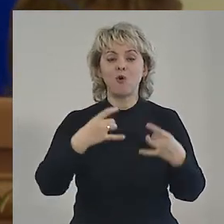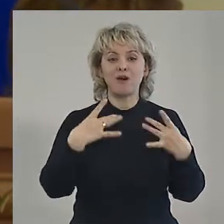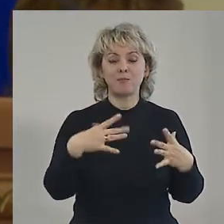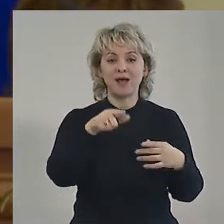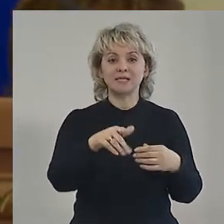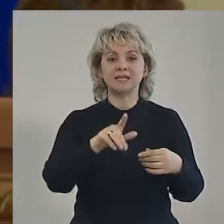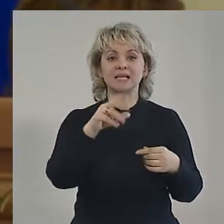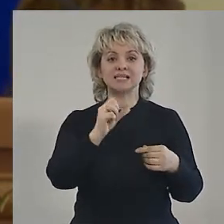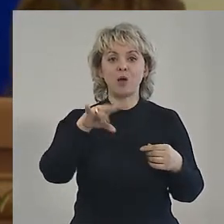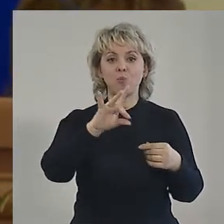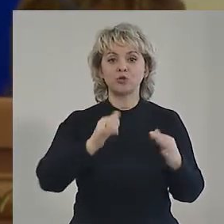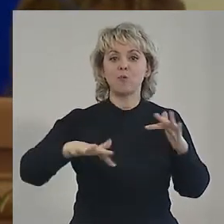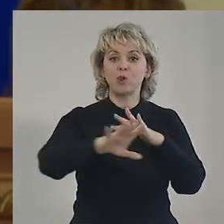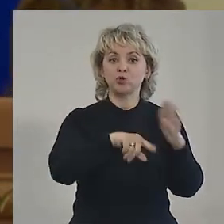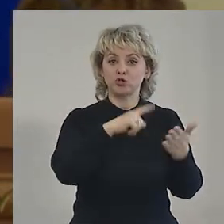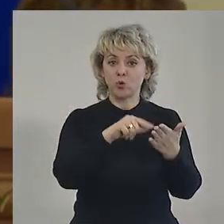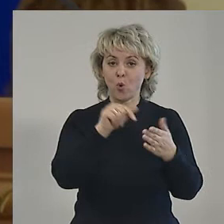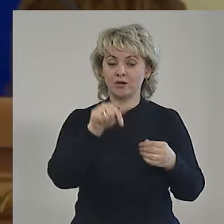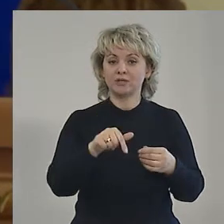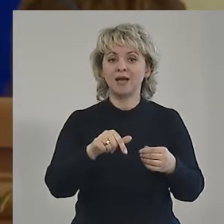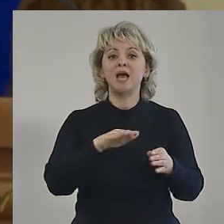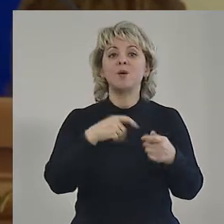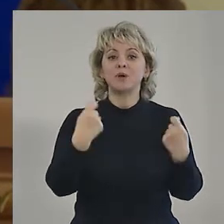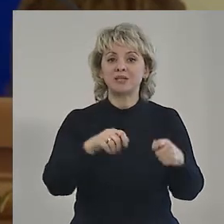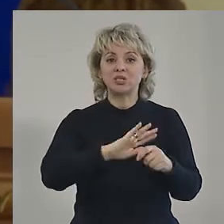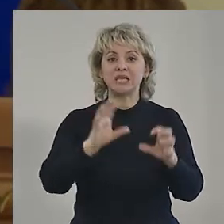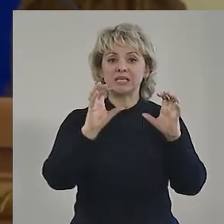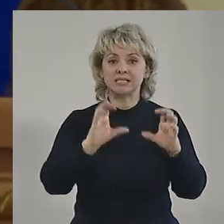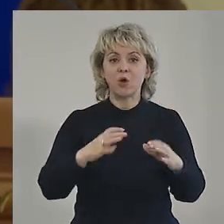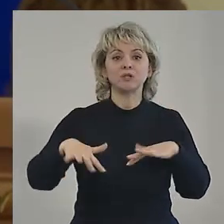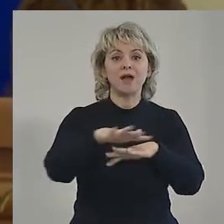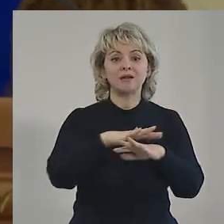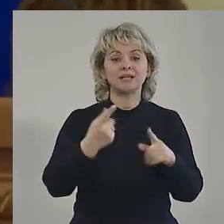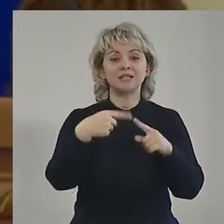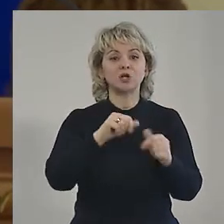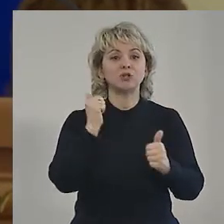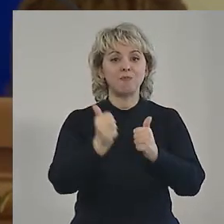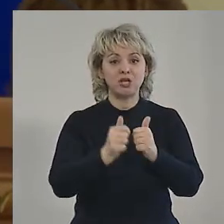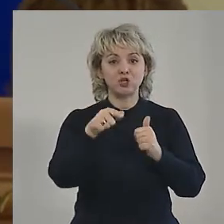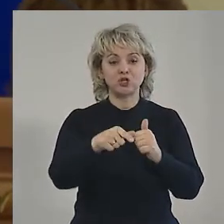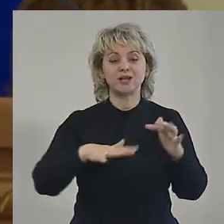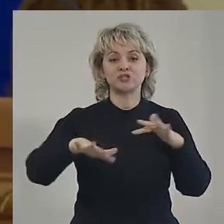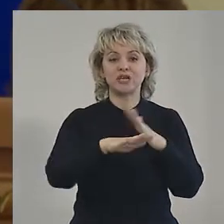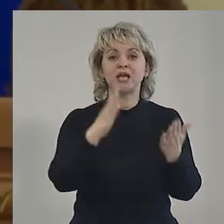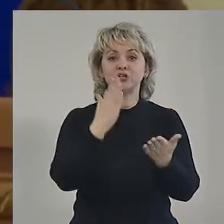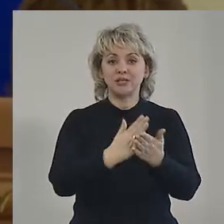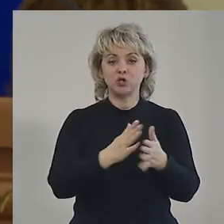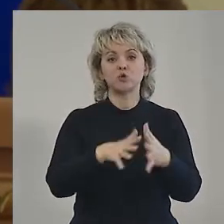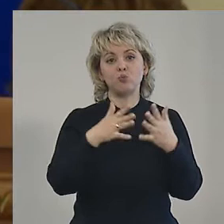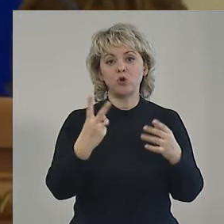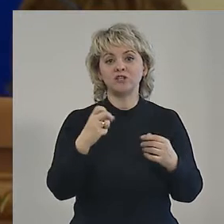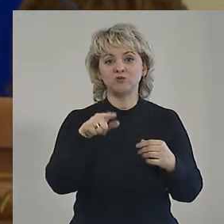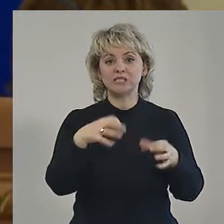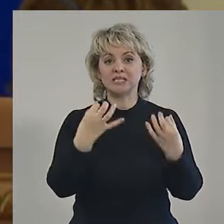праздника на Соборной площади города реализуется незаконный рынок. При этом на ближайших рынках есть более